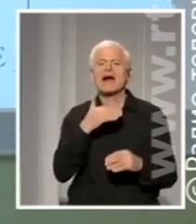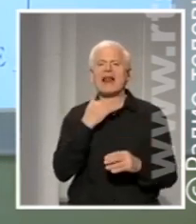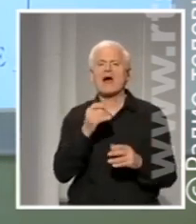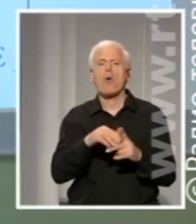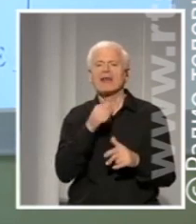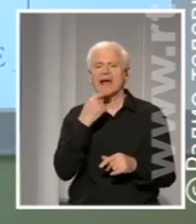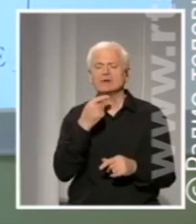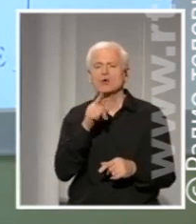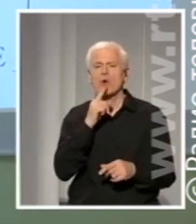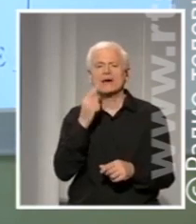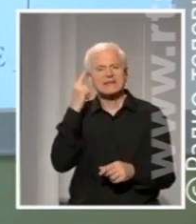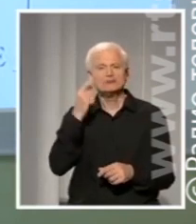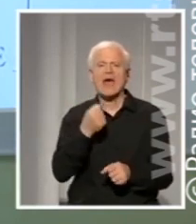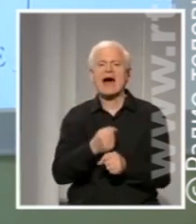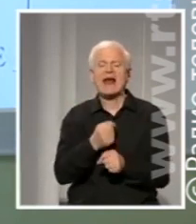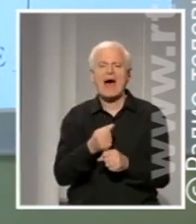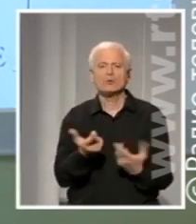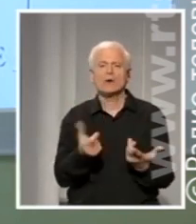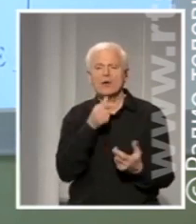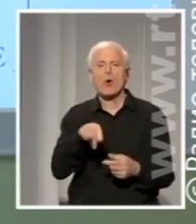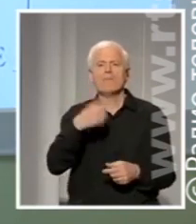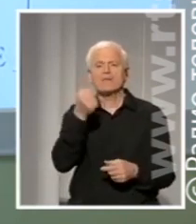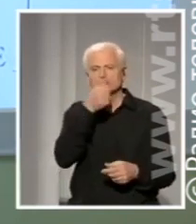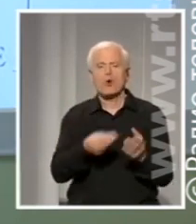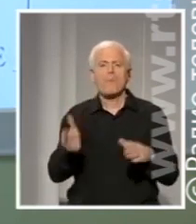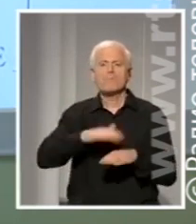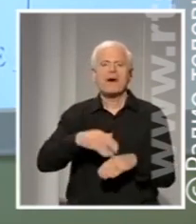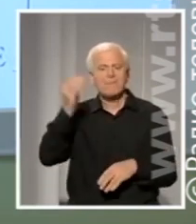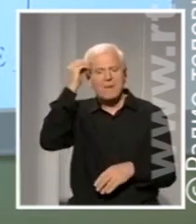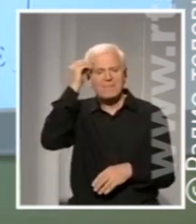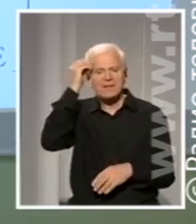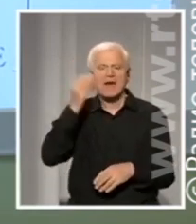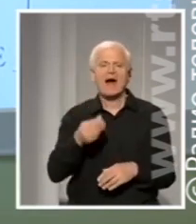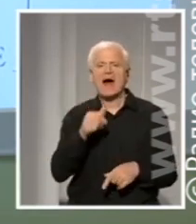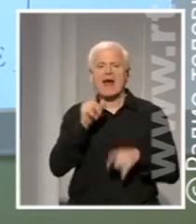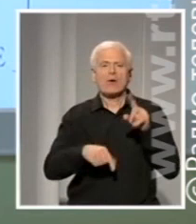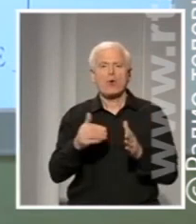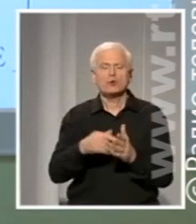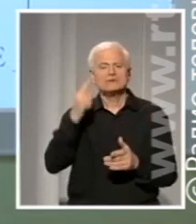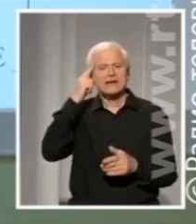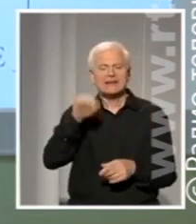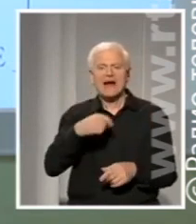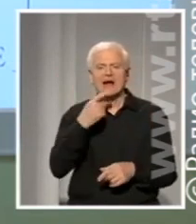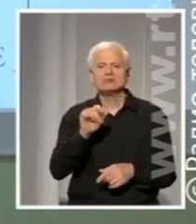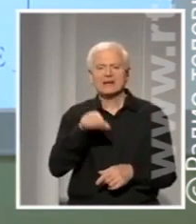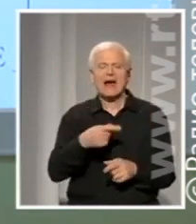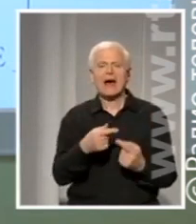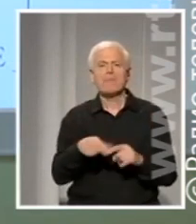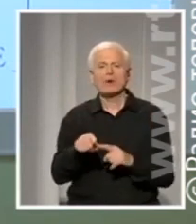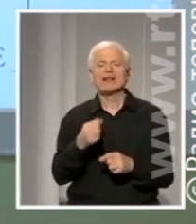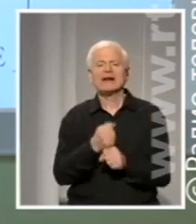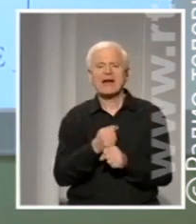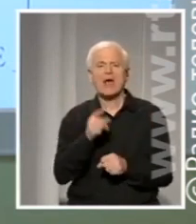neke reči koje označavaju radnju i to je prvo što vam padne na pamet, a još neko će se setiti da kaže da pored